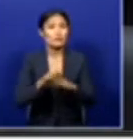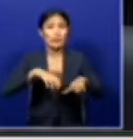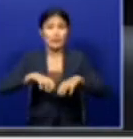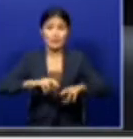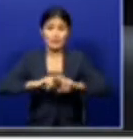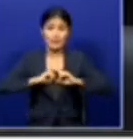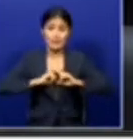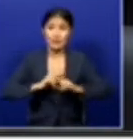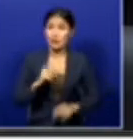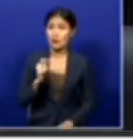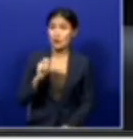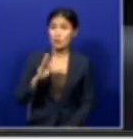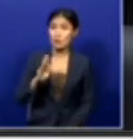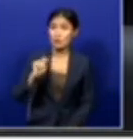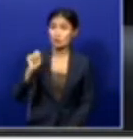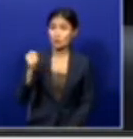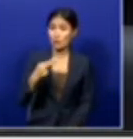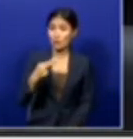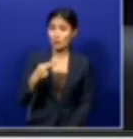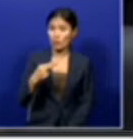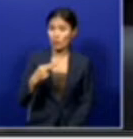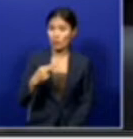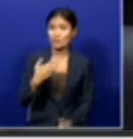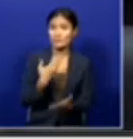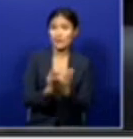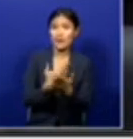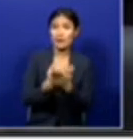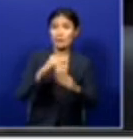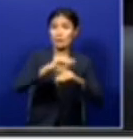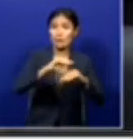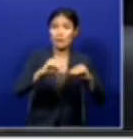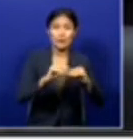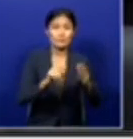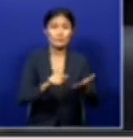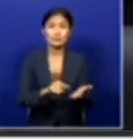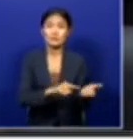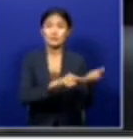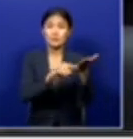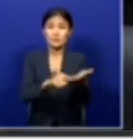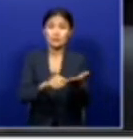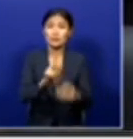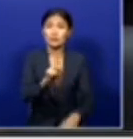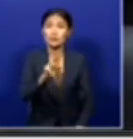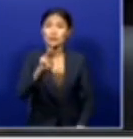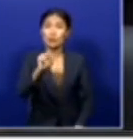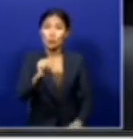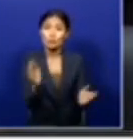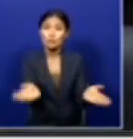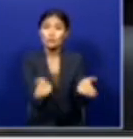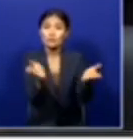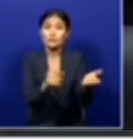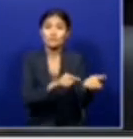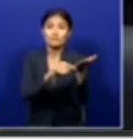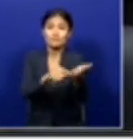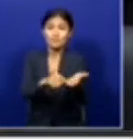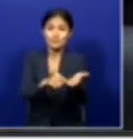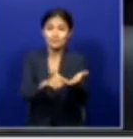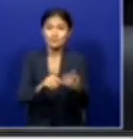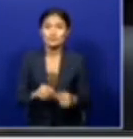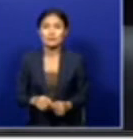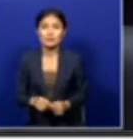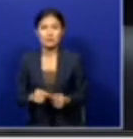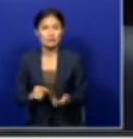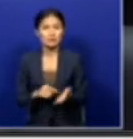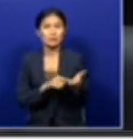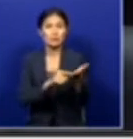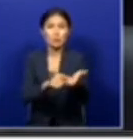อปท.เขาขอเงินอุดหนุนเฉพาะกิจเข้ามากับกรมส่งเสริมเนี่ยบอกว่าลูกรังไม่ให้ ผมเชื่อว่าท่านประธานจังหวัด